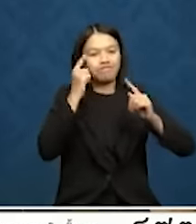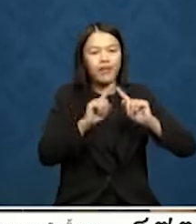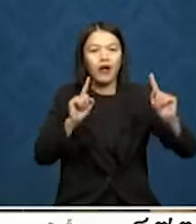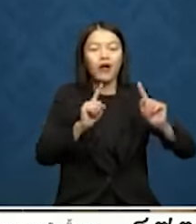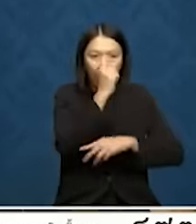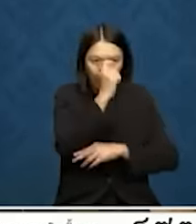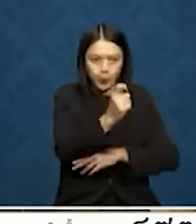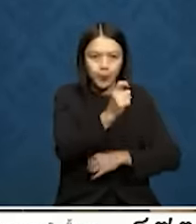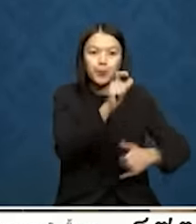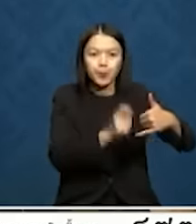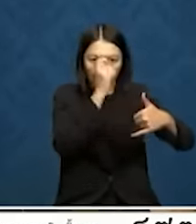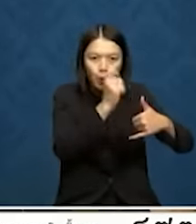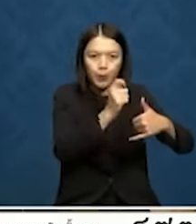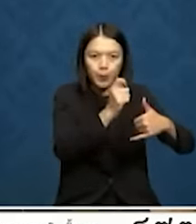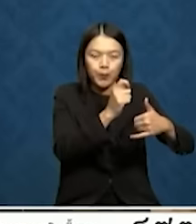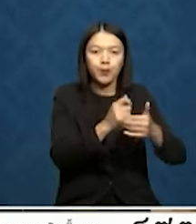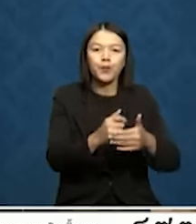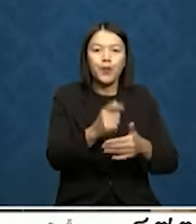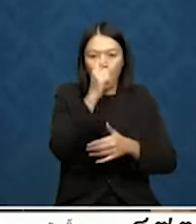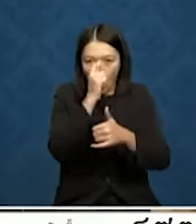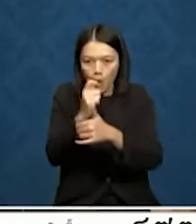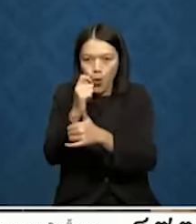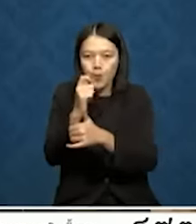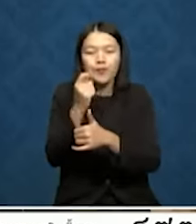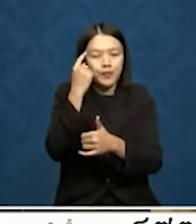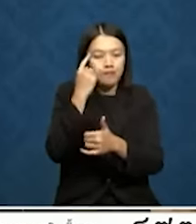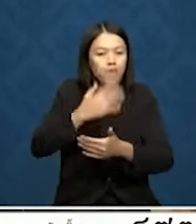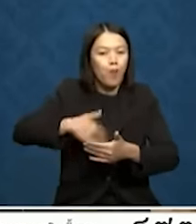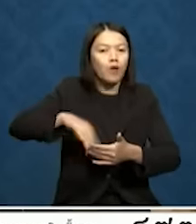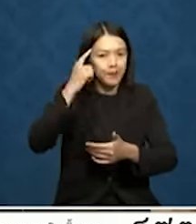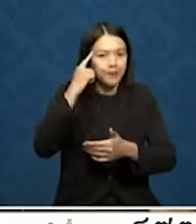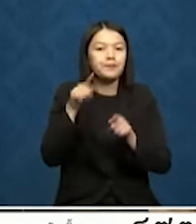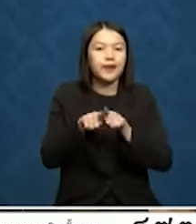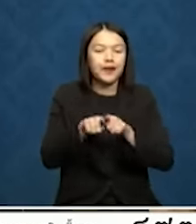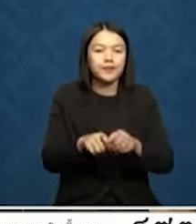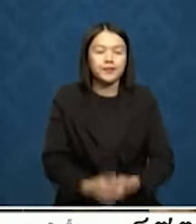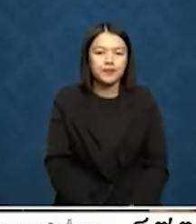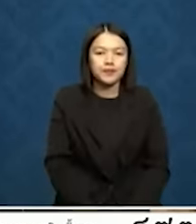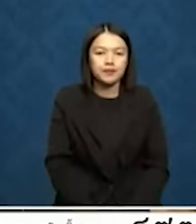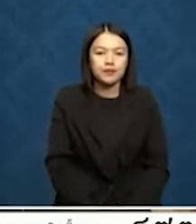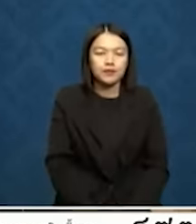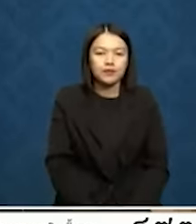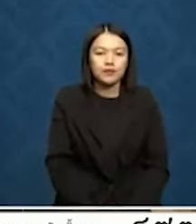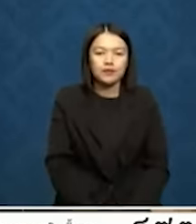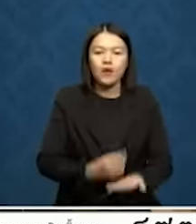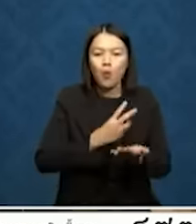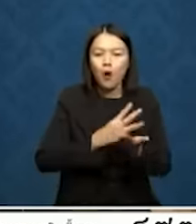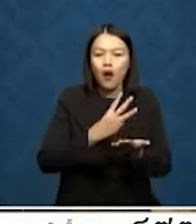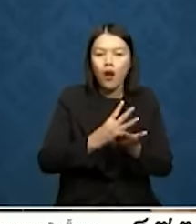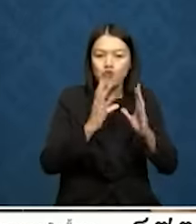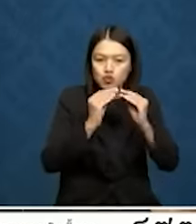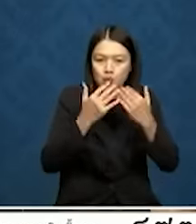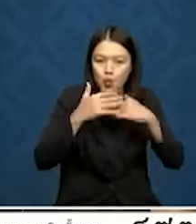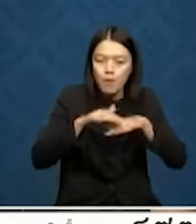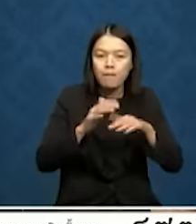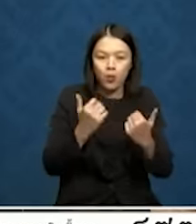ารพท่านผมก็เชื่อว่าทุกท่านเคารพในความเห็นของพวกเราแต่อย่างไรก็ตามครับในเรื่องของวาระร่วมที่วันนี้ผ